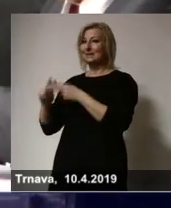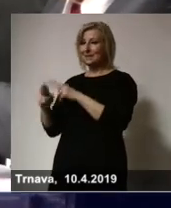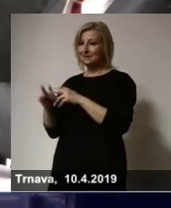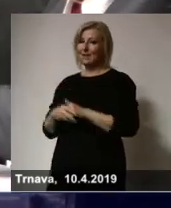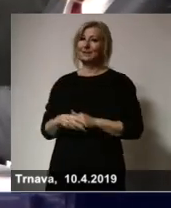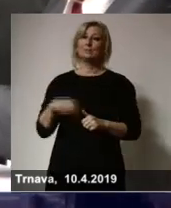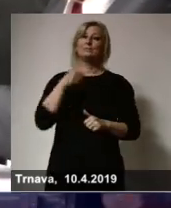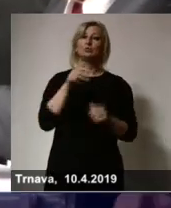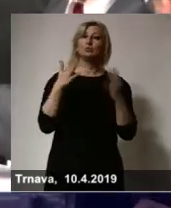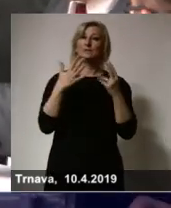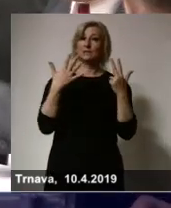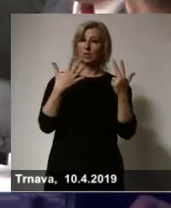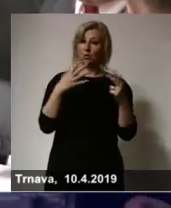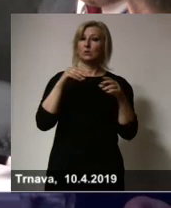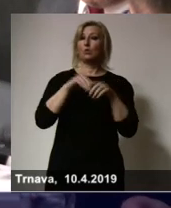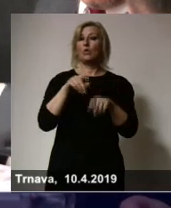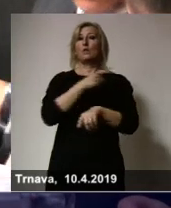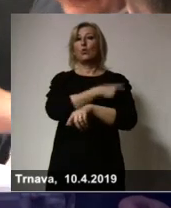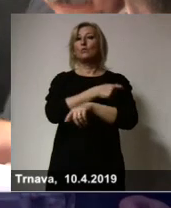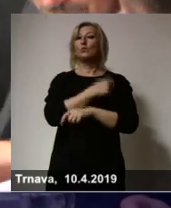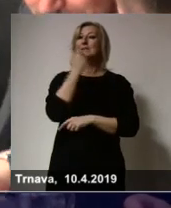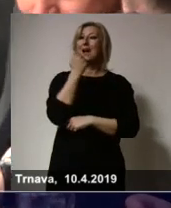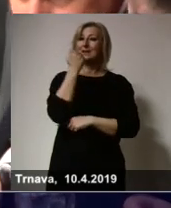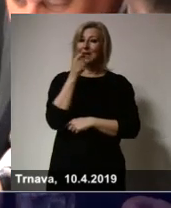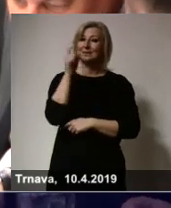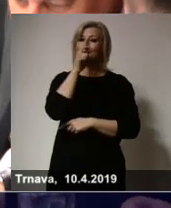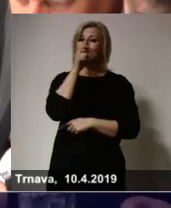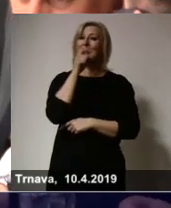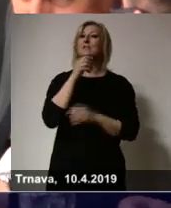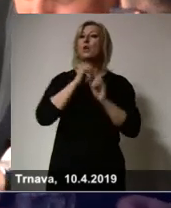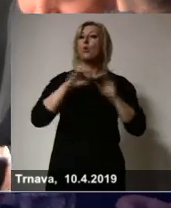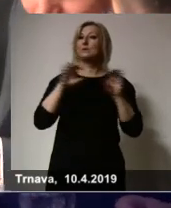198. návrh na vymenovanie do funkcie riaditeľa Trnavského svetového strediska.